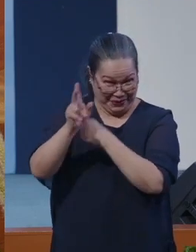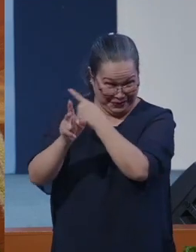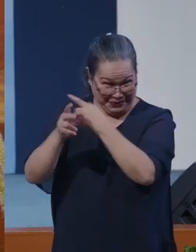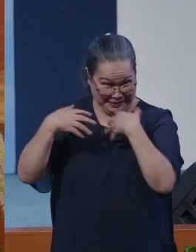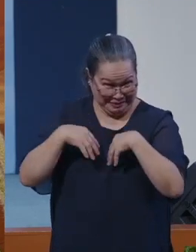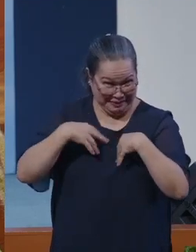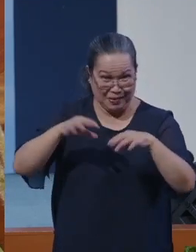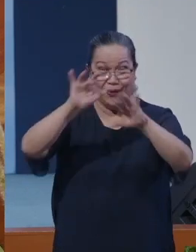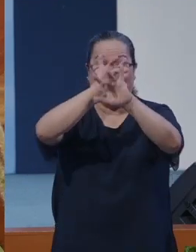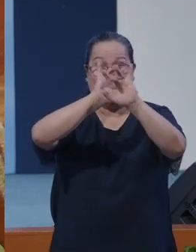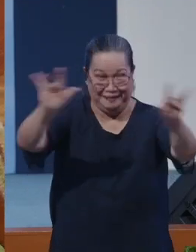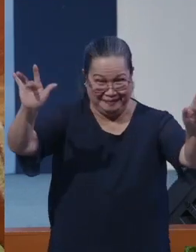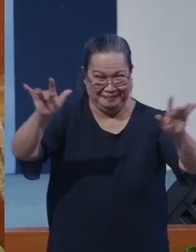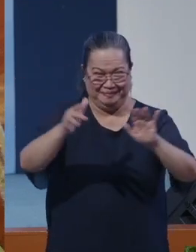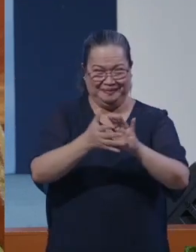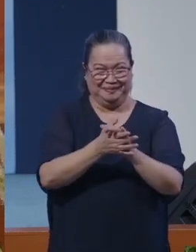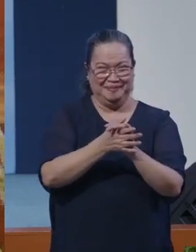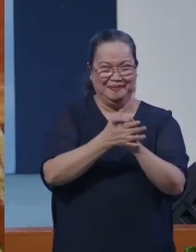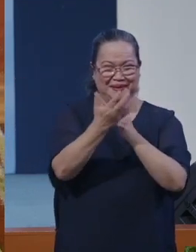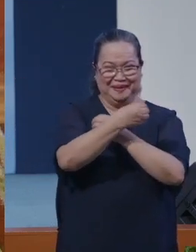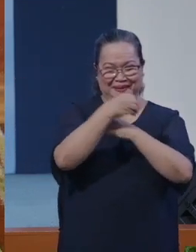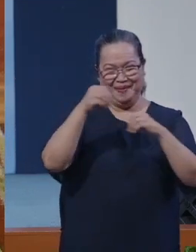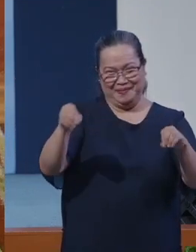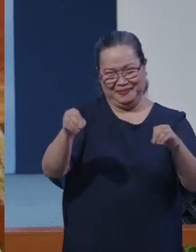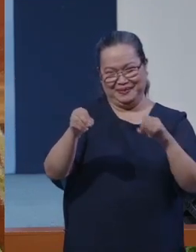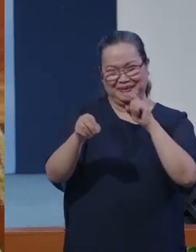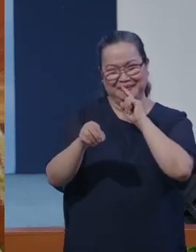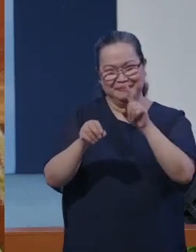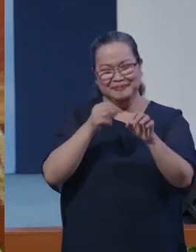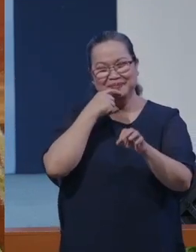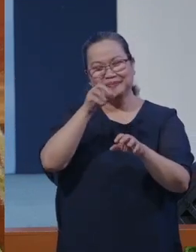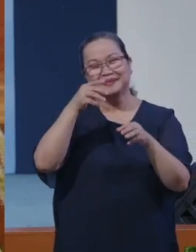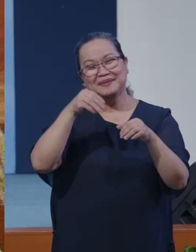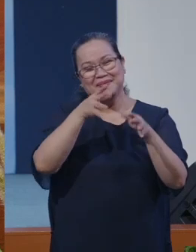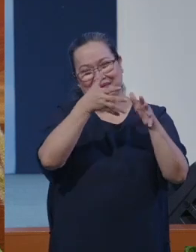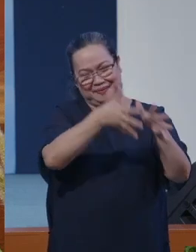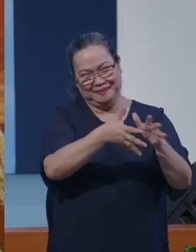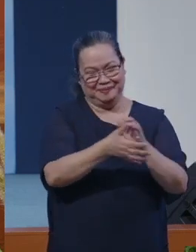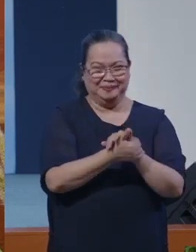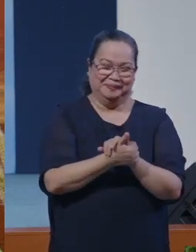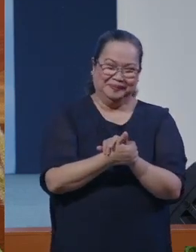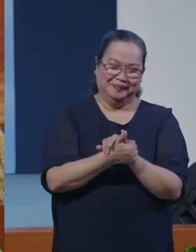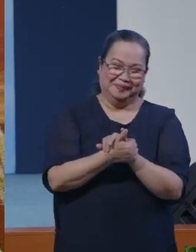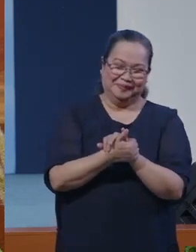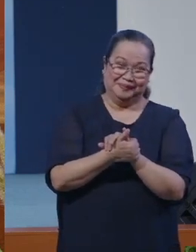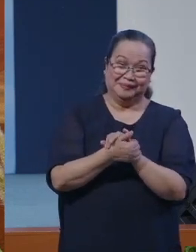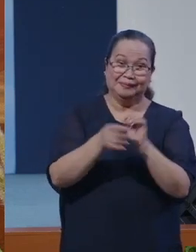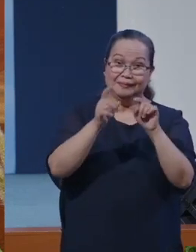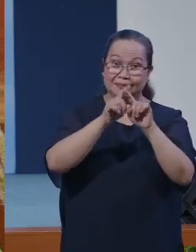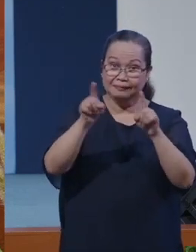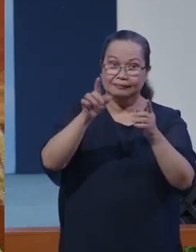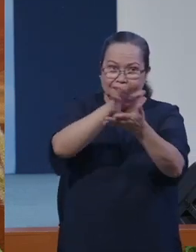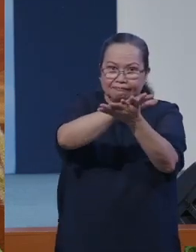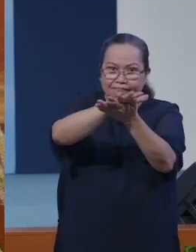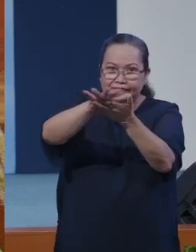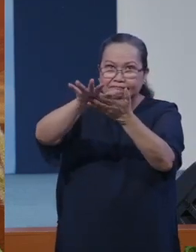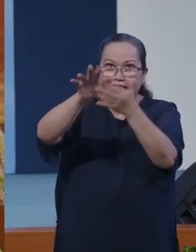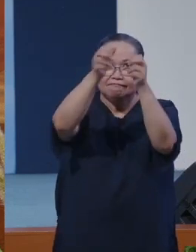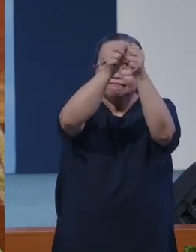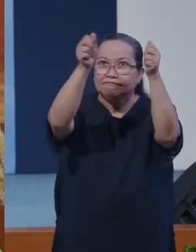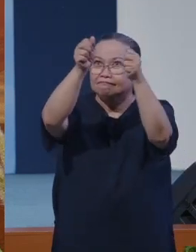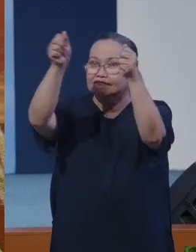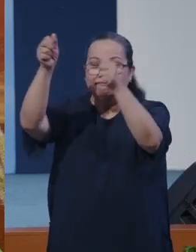akong susuotin sa opisina. Siguro naman may tinira siya, no? Pero kinlean out niya yung closet